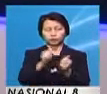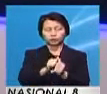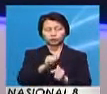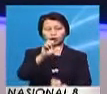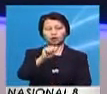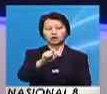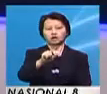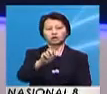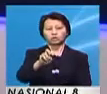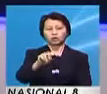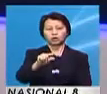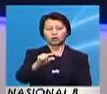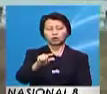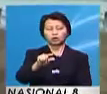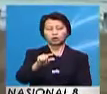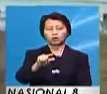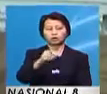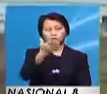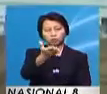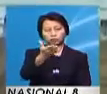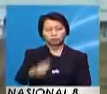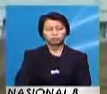Terani.